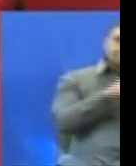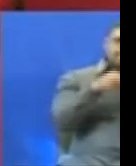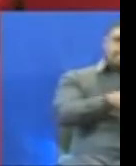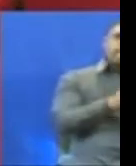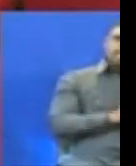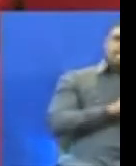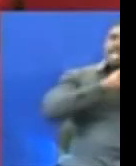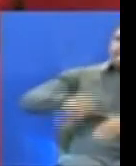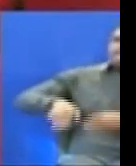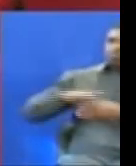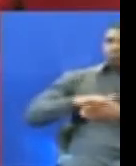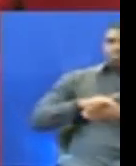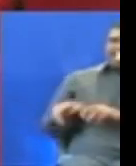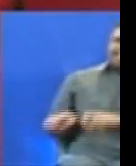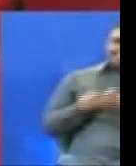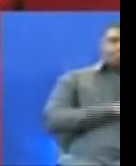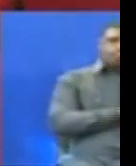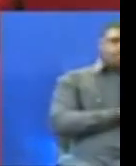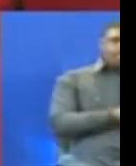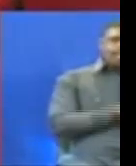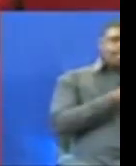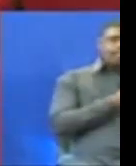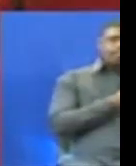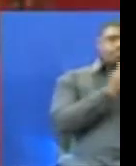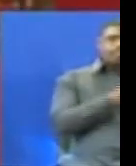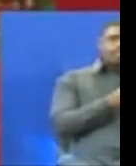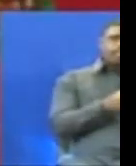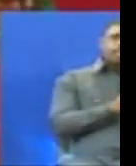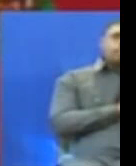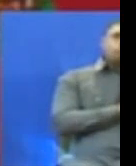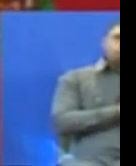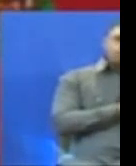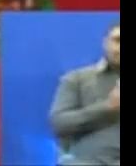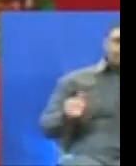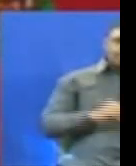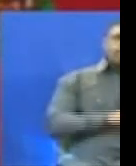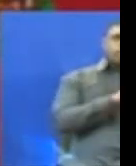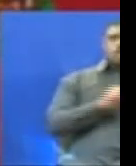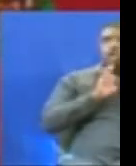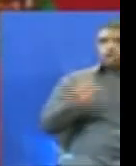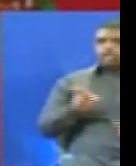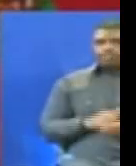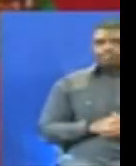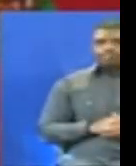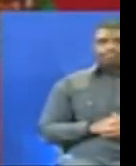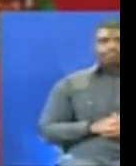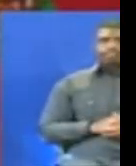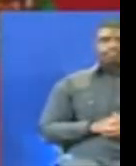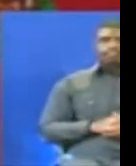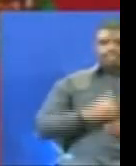kutumia kivuko hicho. Mheshimiwa Naibu Spika, nashukuru kwa nafasi na naunga mkono hoja. Asante sana.